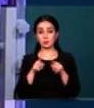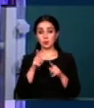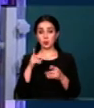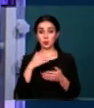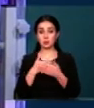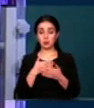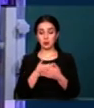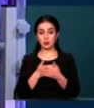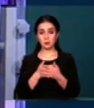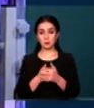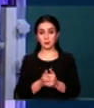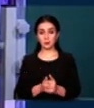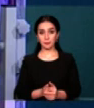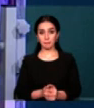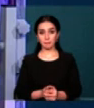masalada